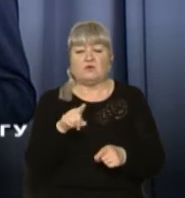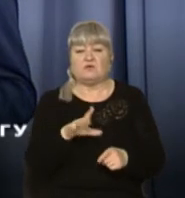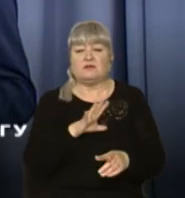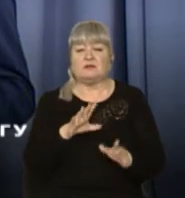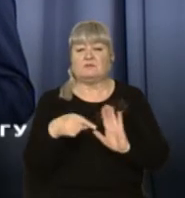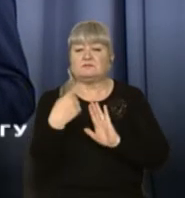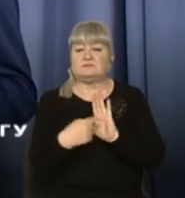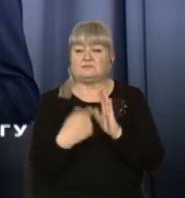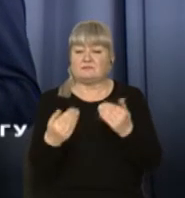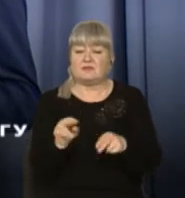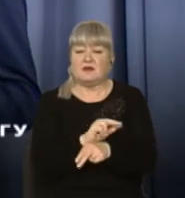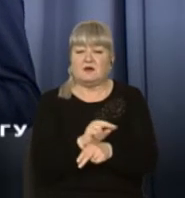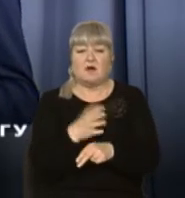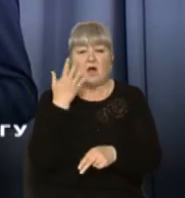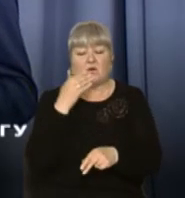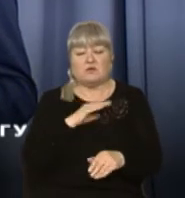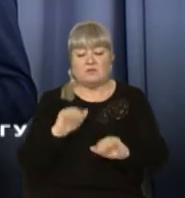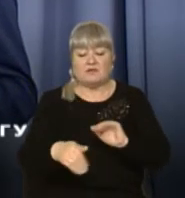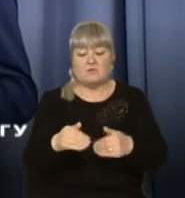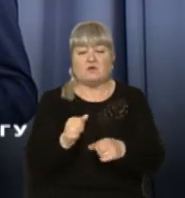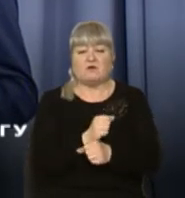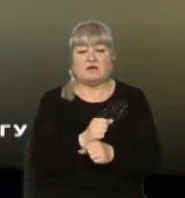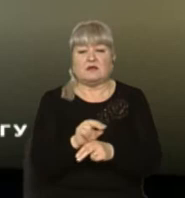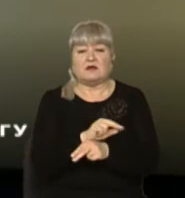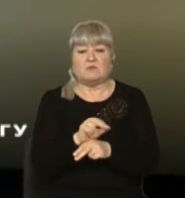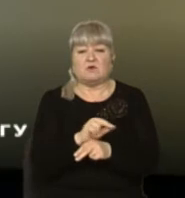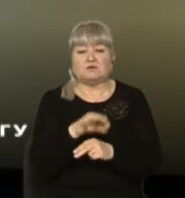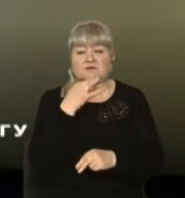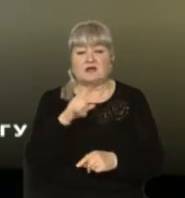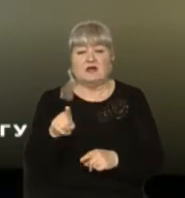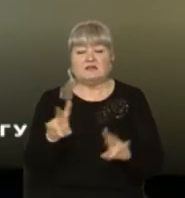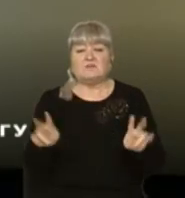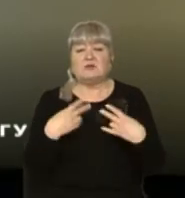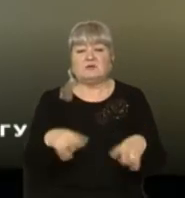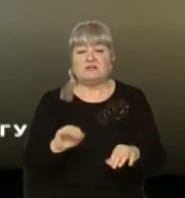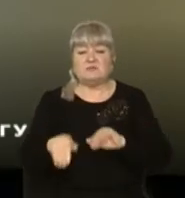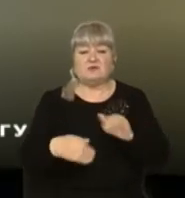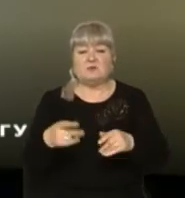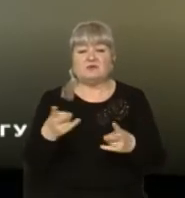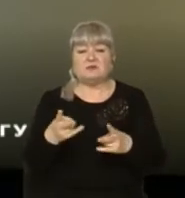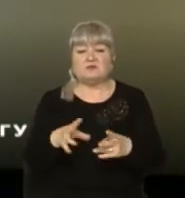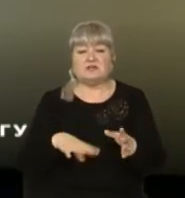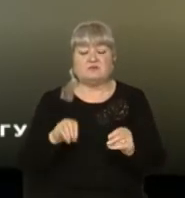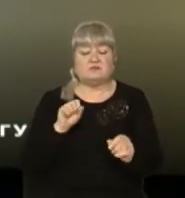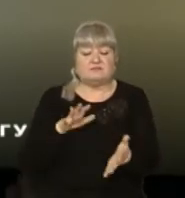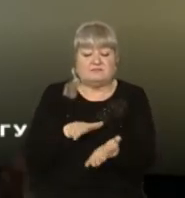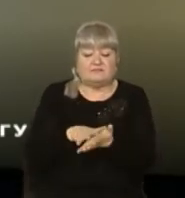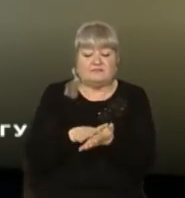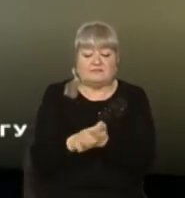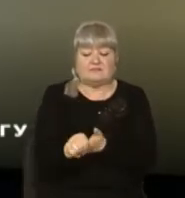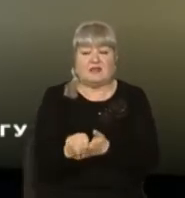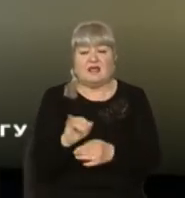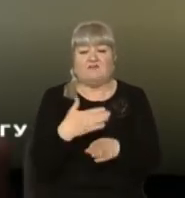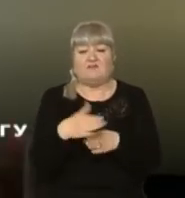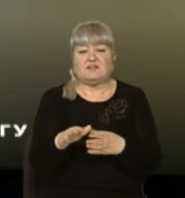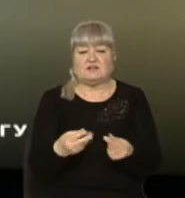питання, її ремонту, коли відбувався ямковий ремонт у Самборі? Там взагалі не потрібно ямковий ремонт, там потрібно все згорнути і просто виділити